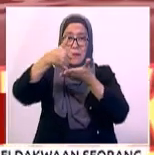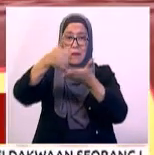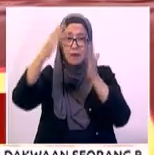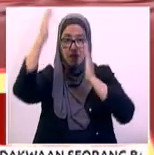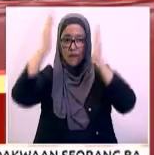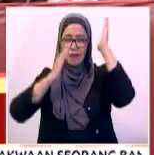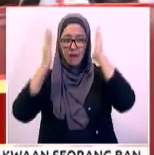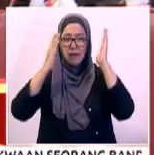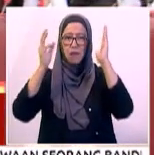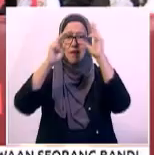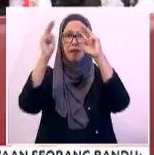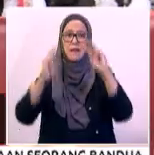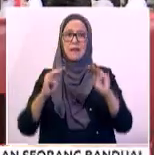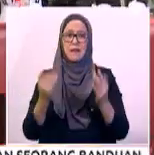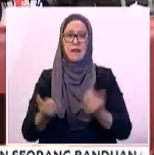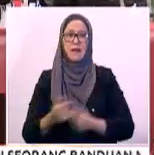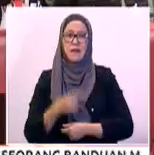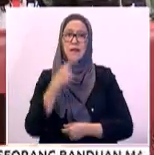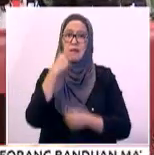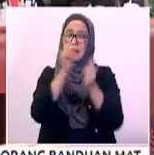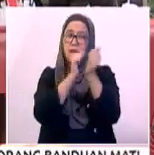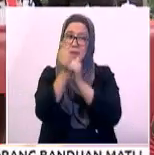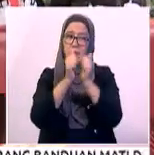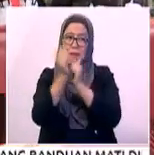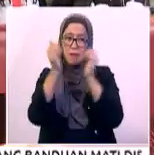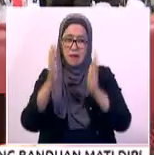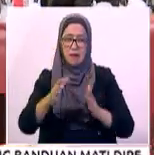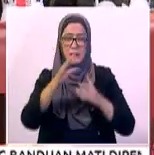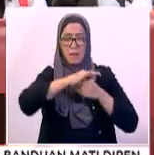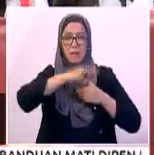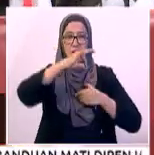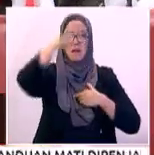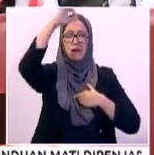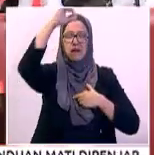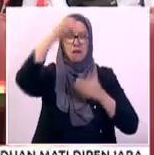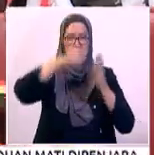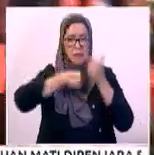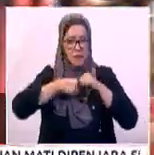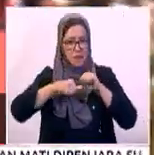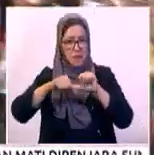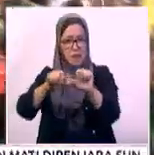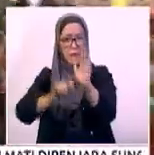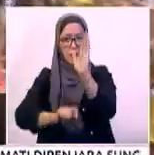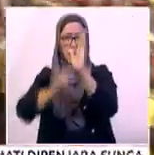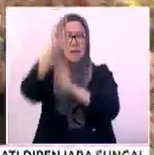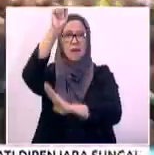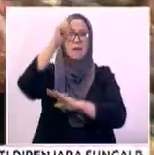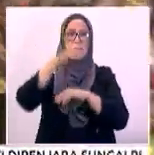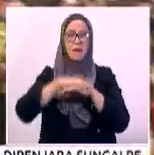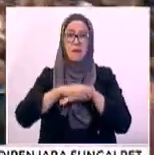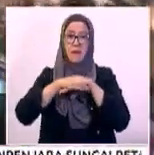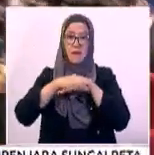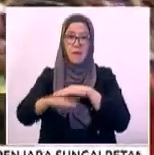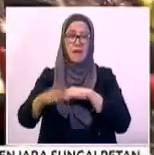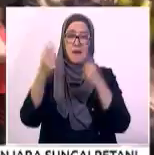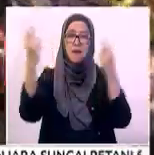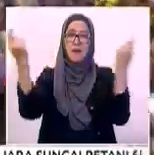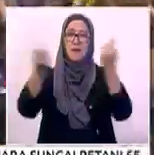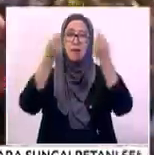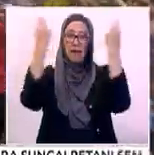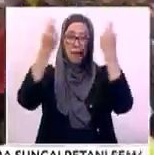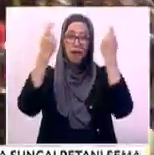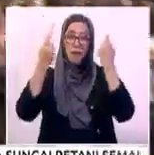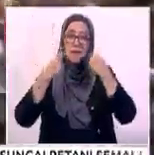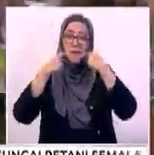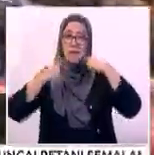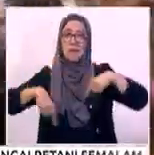Tambah Al-Nalik, semangat pemain masih tinggi sebaik sahaja meraihkan kejayaan merangkul Piala FA di Alostar. Namun pertemuan